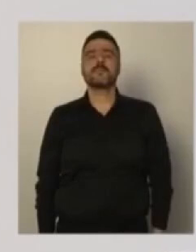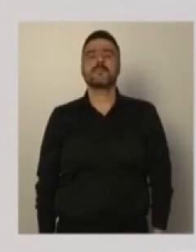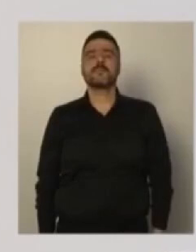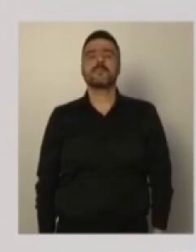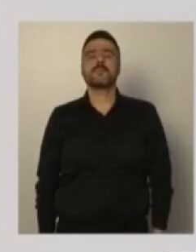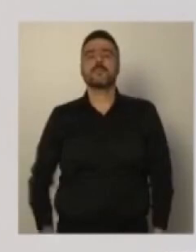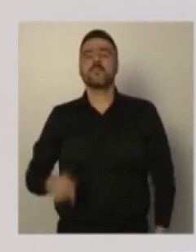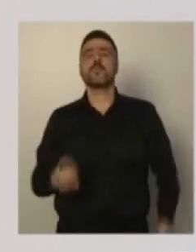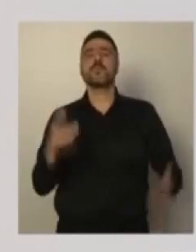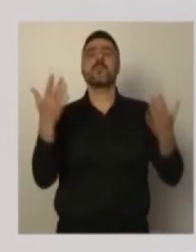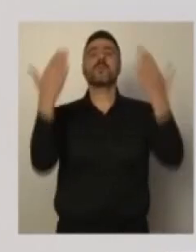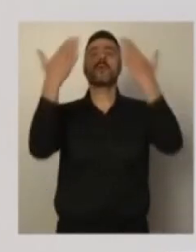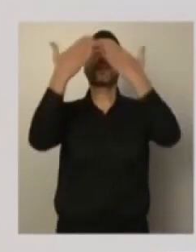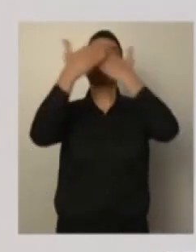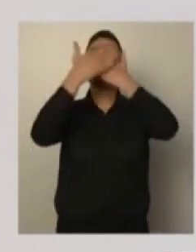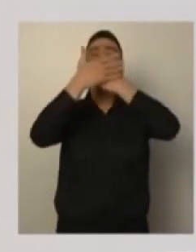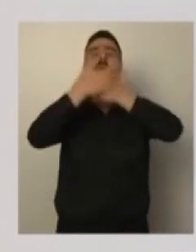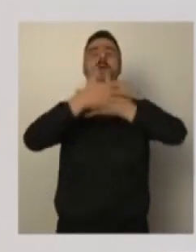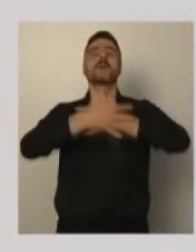Bu gece